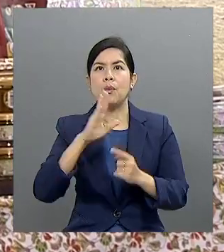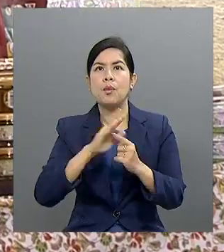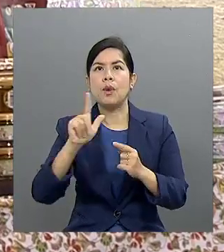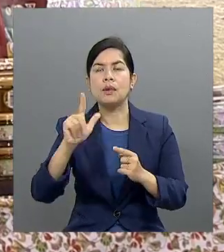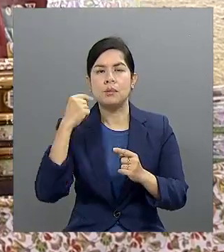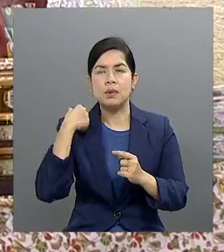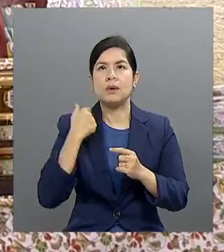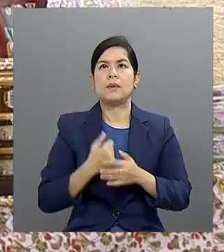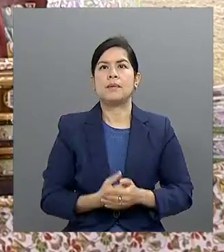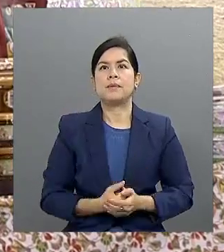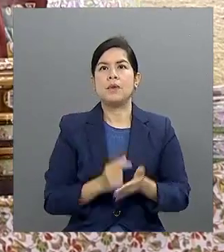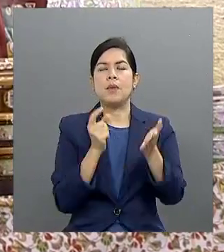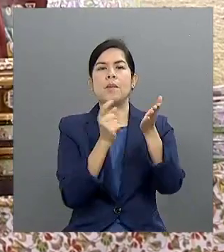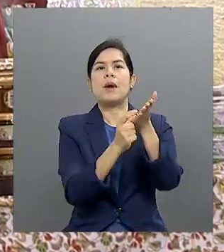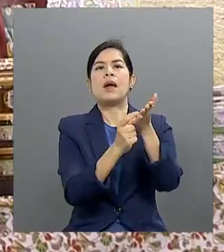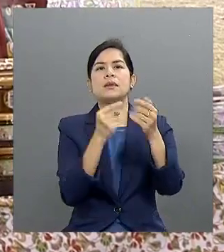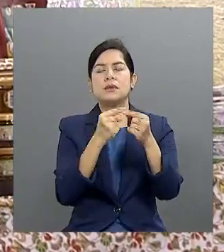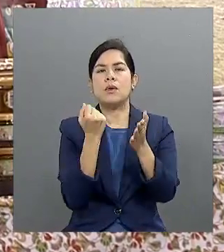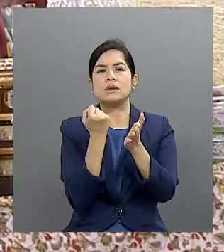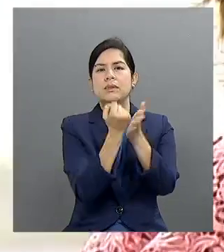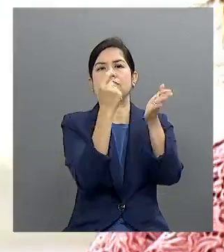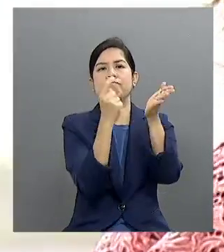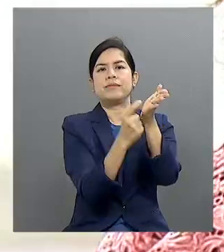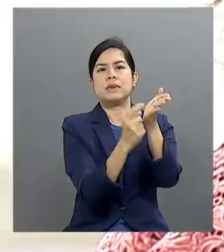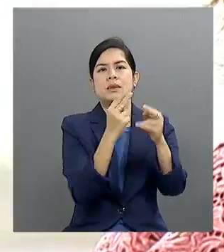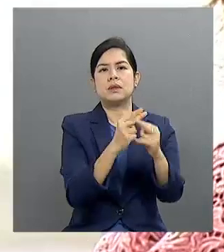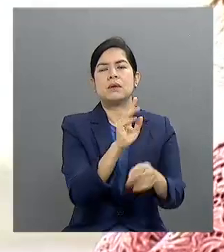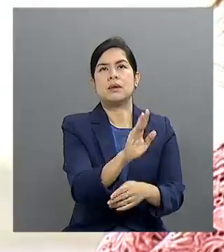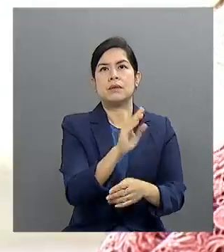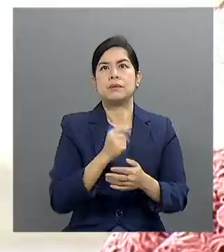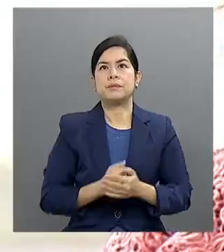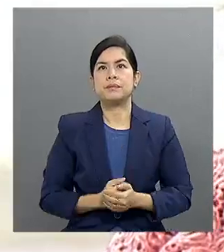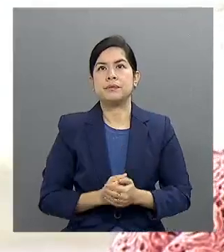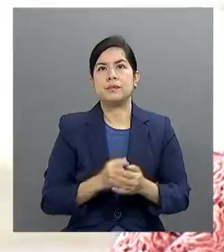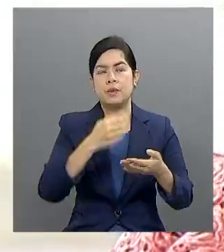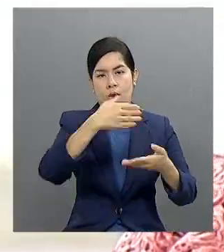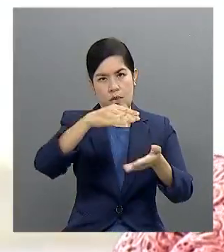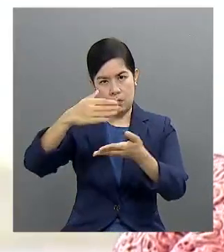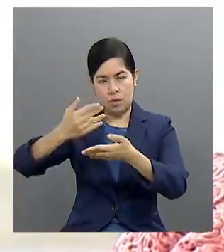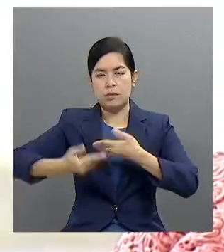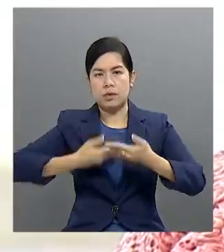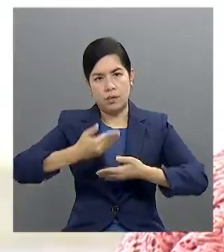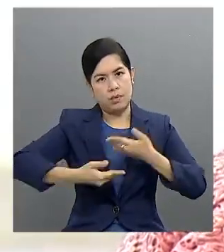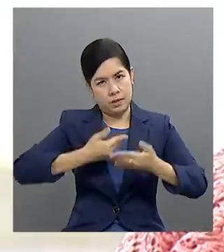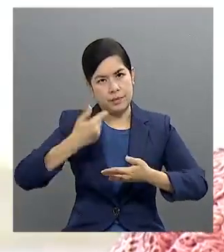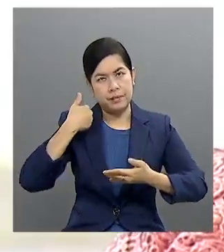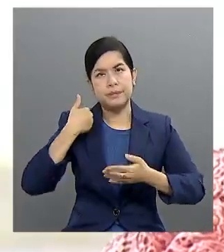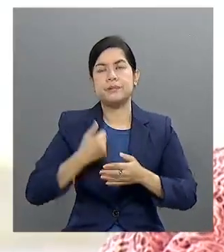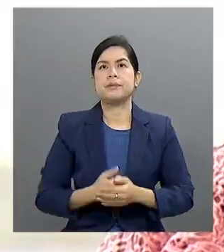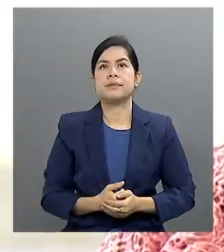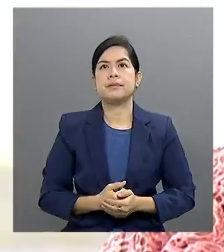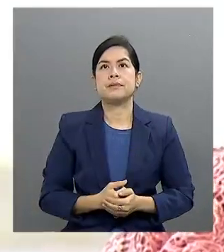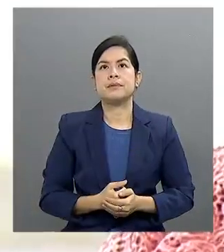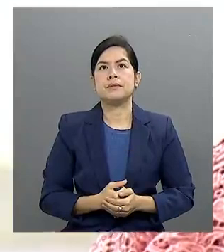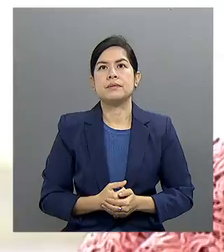รนด์ค่ะเป็นแบรนด์ของน้ำพริกค่ะซึ่งก็ส่งไปทั่วนะคะค่ะถ้าตรงนี้ก็อยากจะให้เจ้า